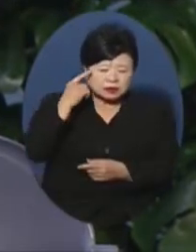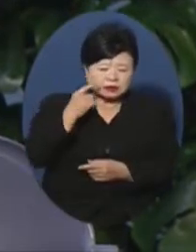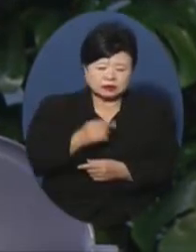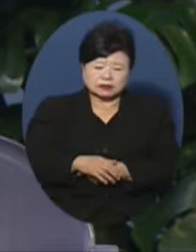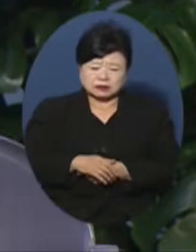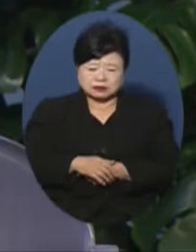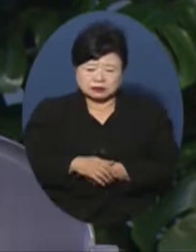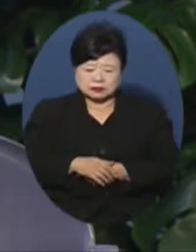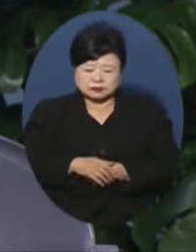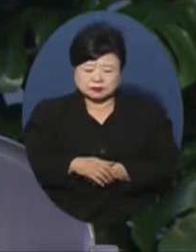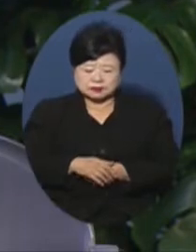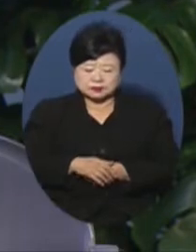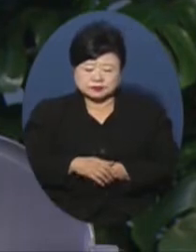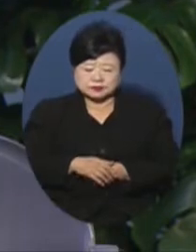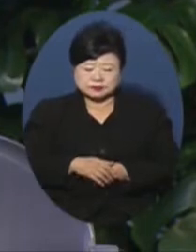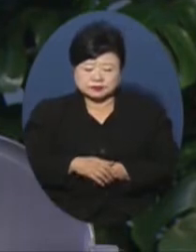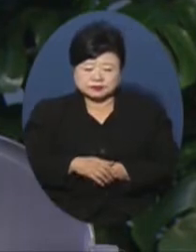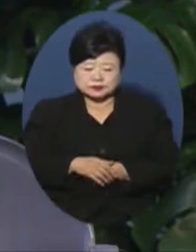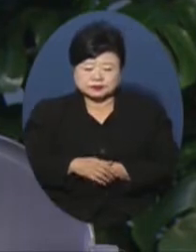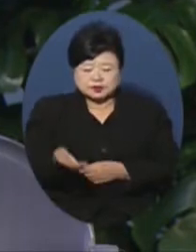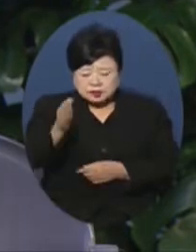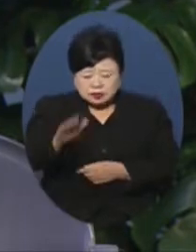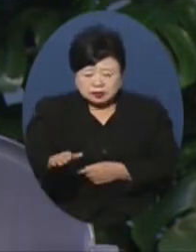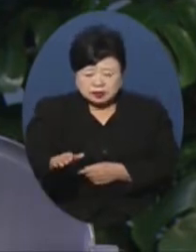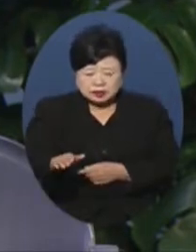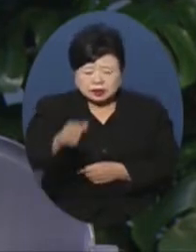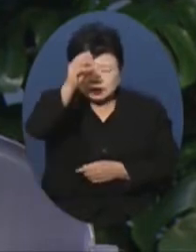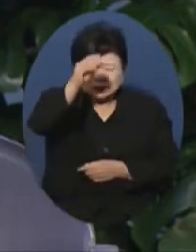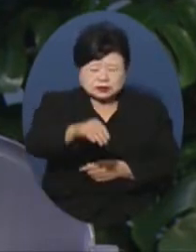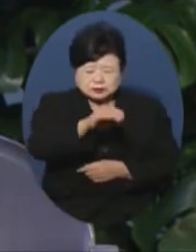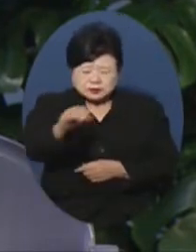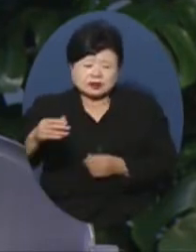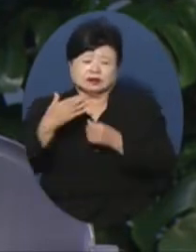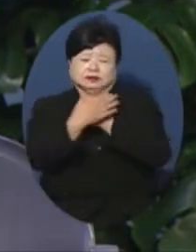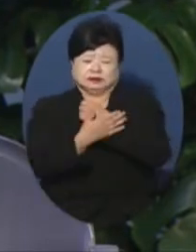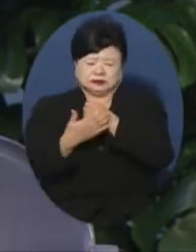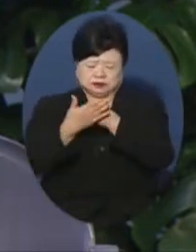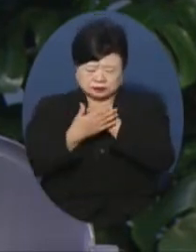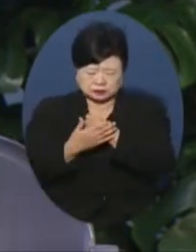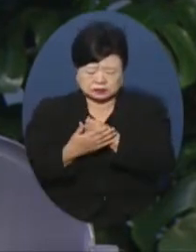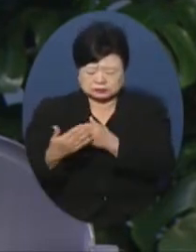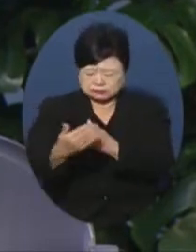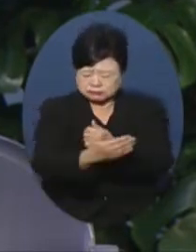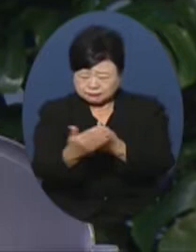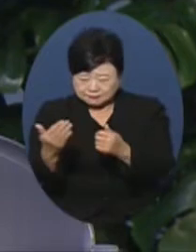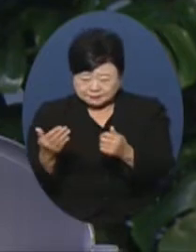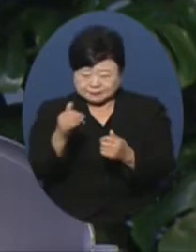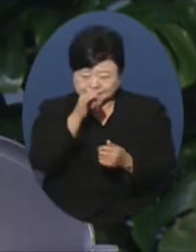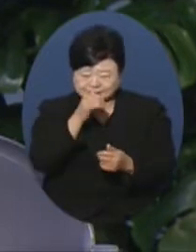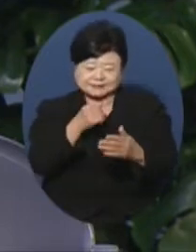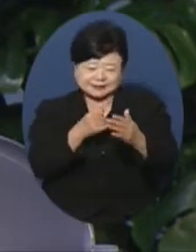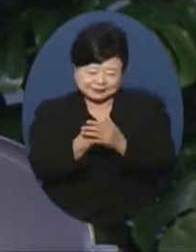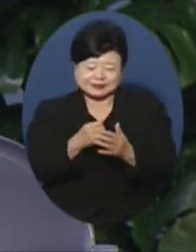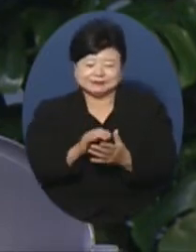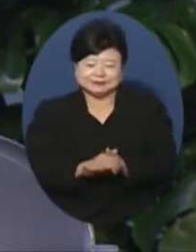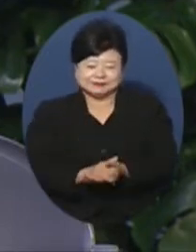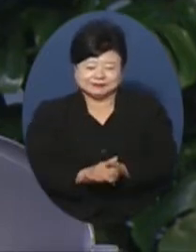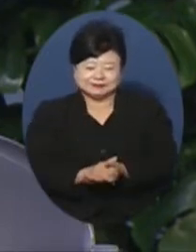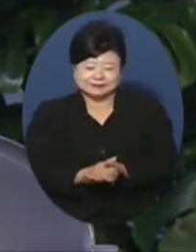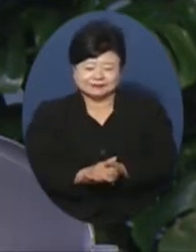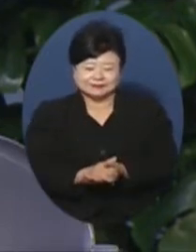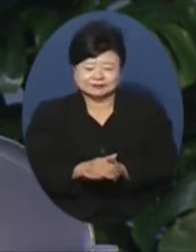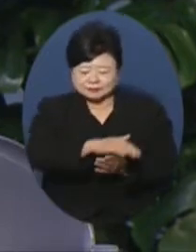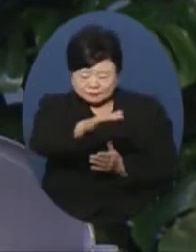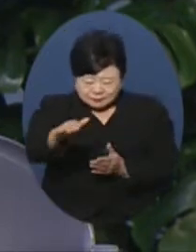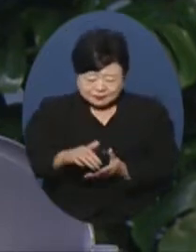생각하고 두려워합니다. 하지만 십자가의 은혜가 우리를 둘러싸고 있기